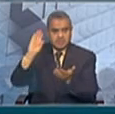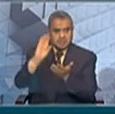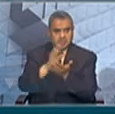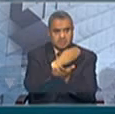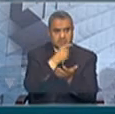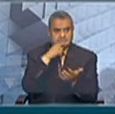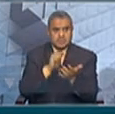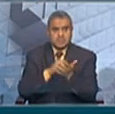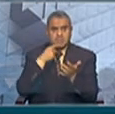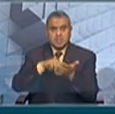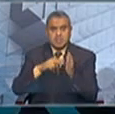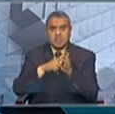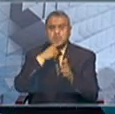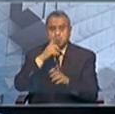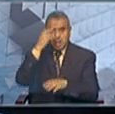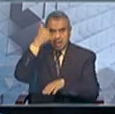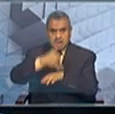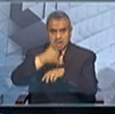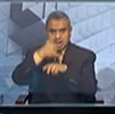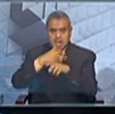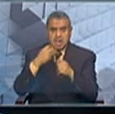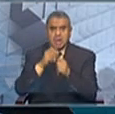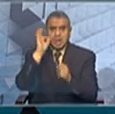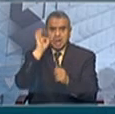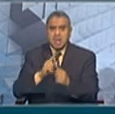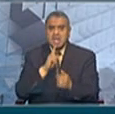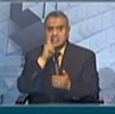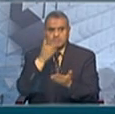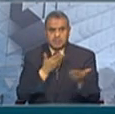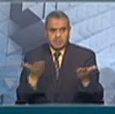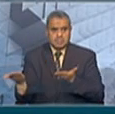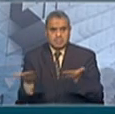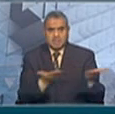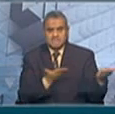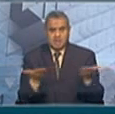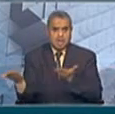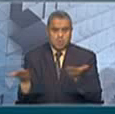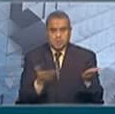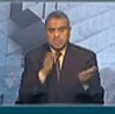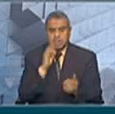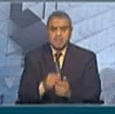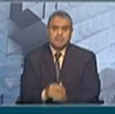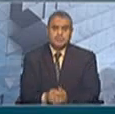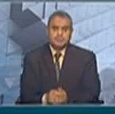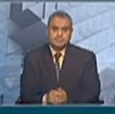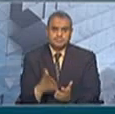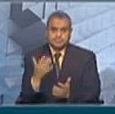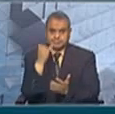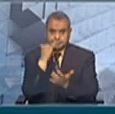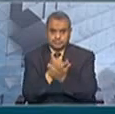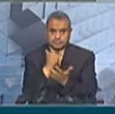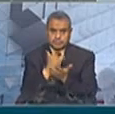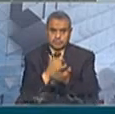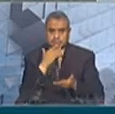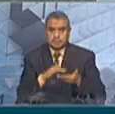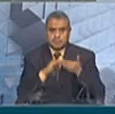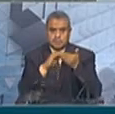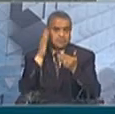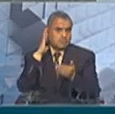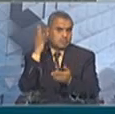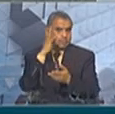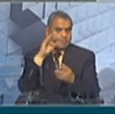بالأساس هدفه التفاوض أو التوافق على من سيتولى